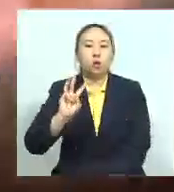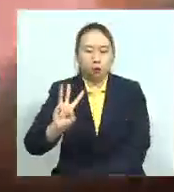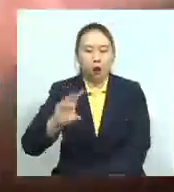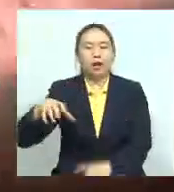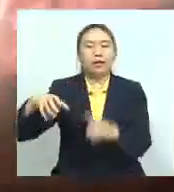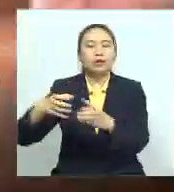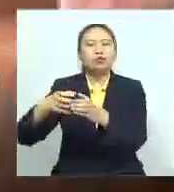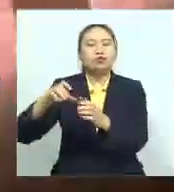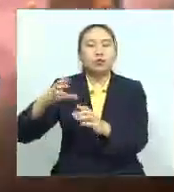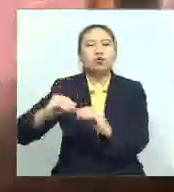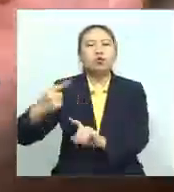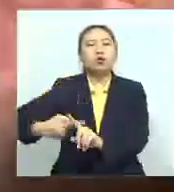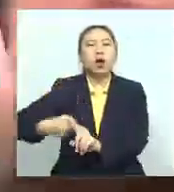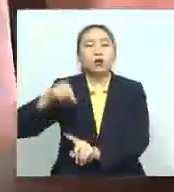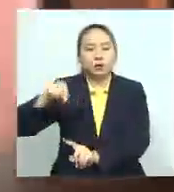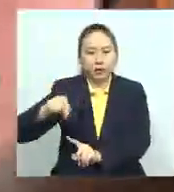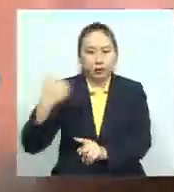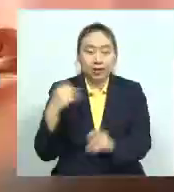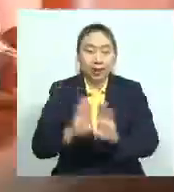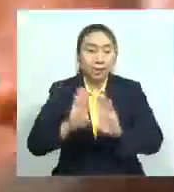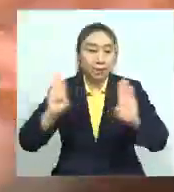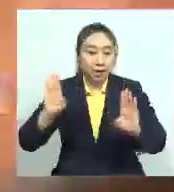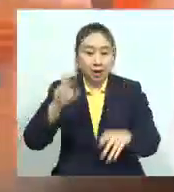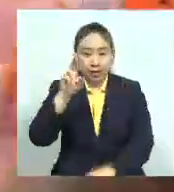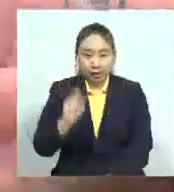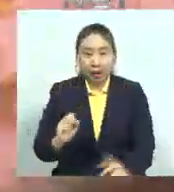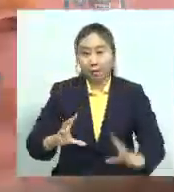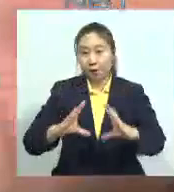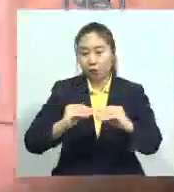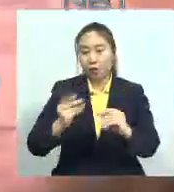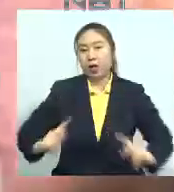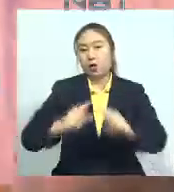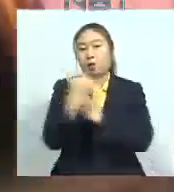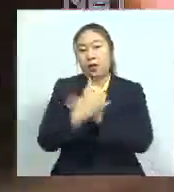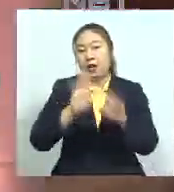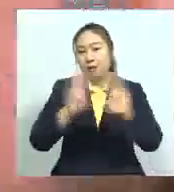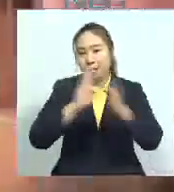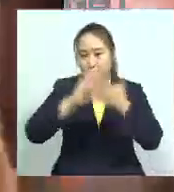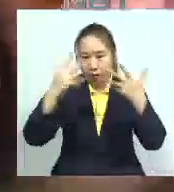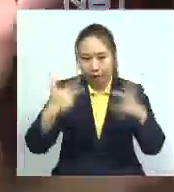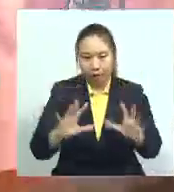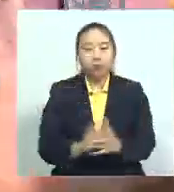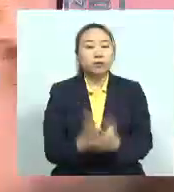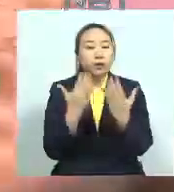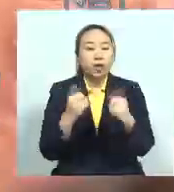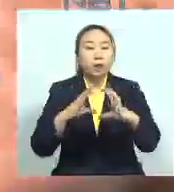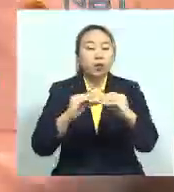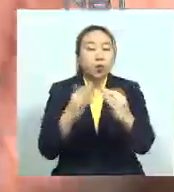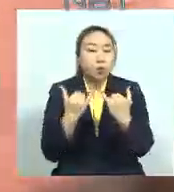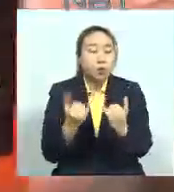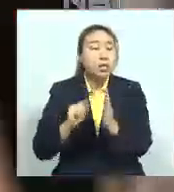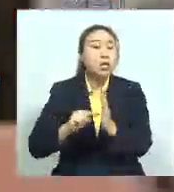คราวครับหลังจากที่มีพิธีเปิดประชุมรัฐสภาที่กระทรวงการต่างประเทศเป็นที่เรียบร้อยแล้วสำหรับการประชุมในวันนี้เ